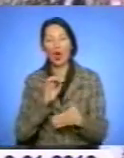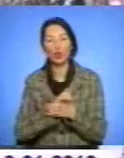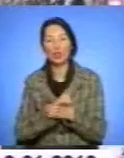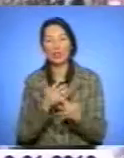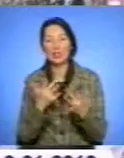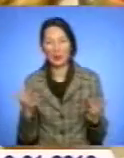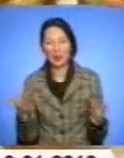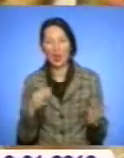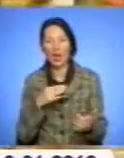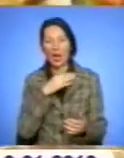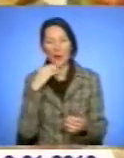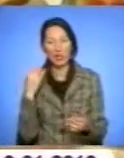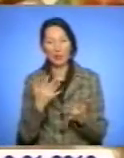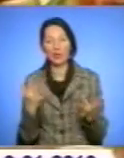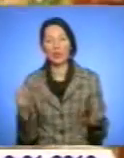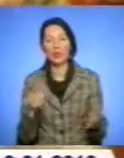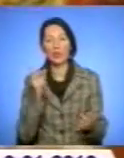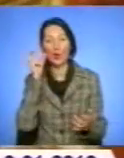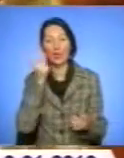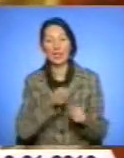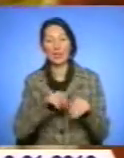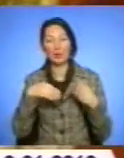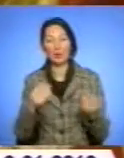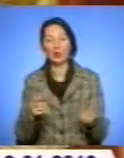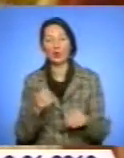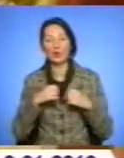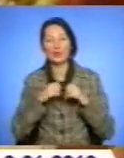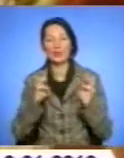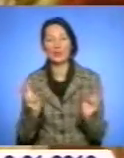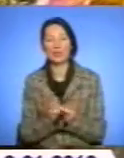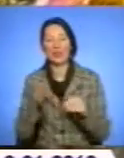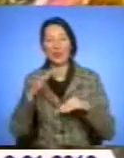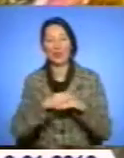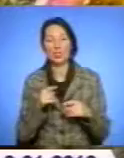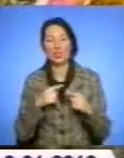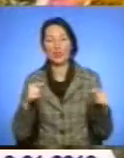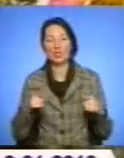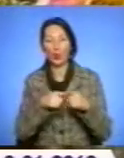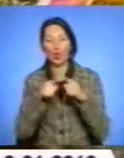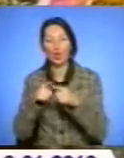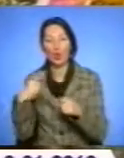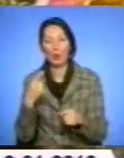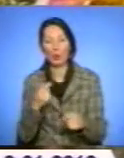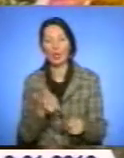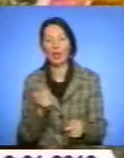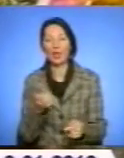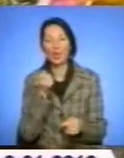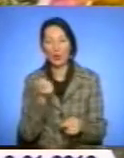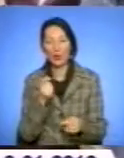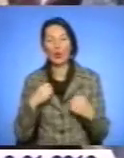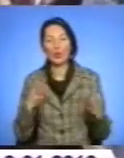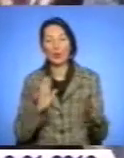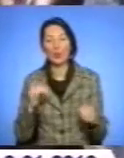багатьма різновидами куті, які подають у святвечір в різних куточках області. Родзинкою свята стане величезна макітра, в якій